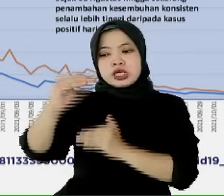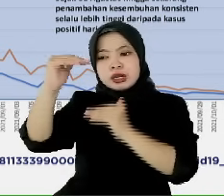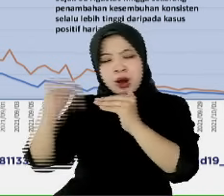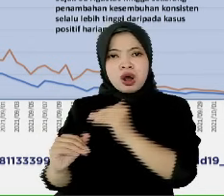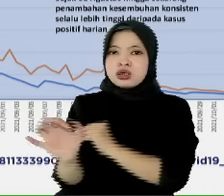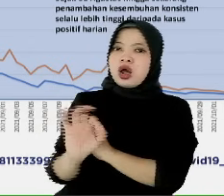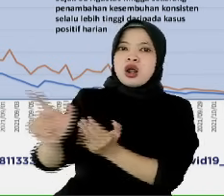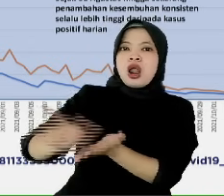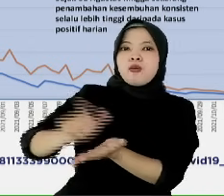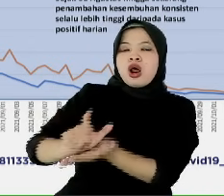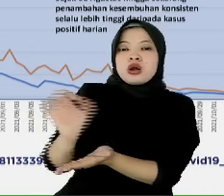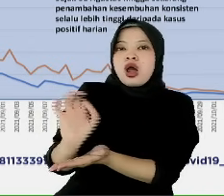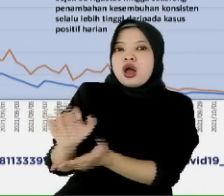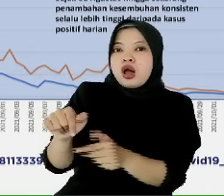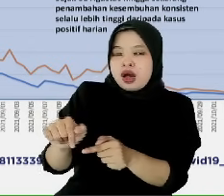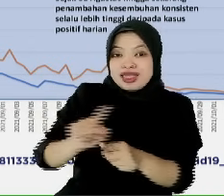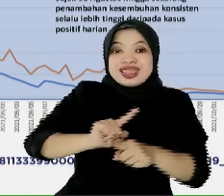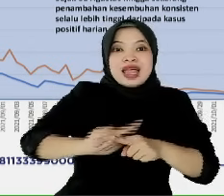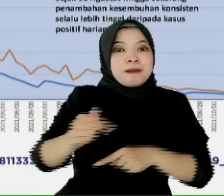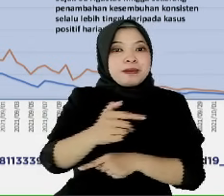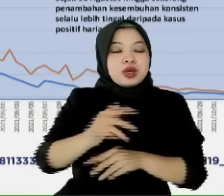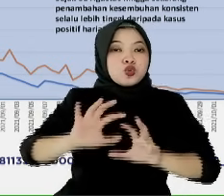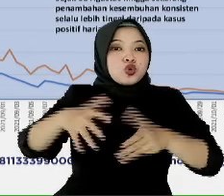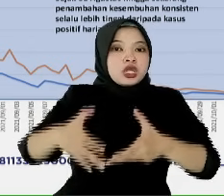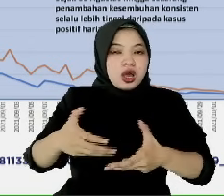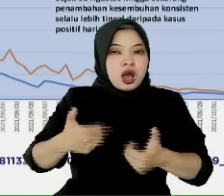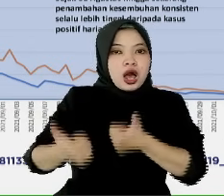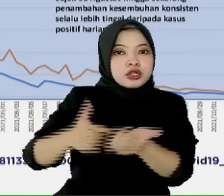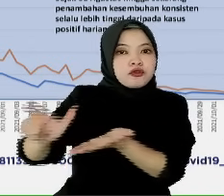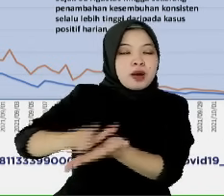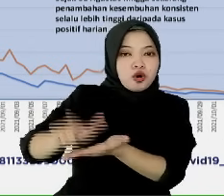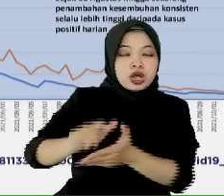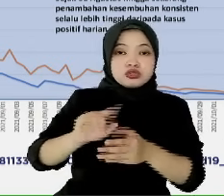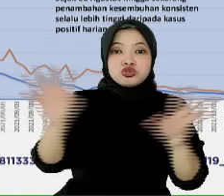1%. Saat ini kasus aktif dunia sebesar